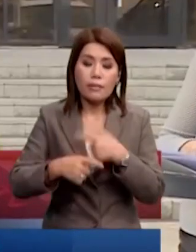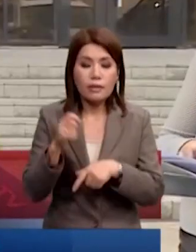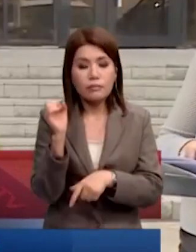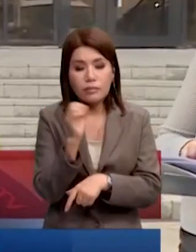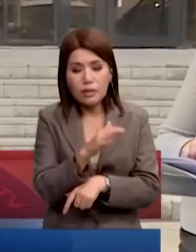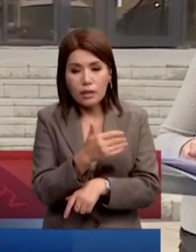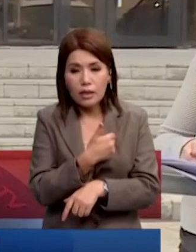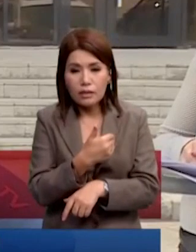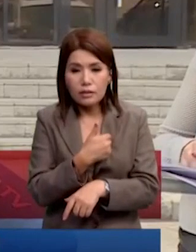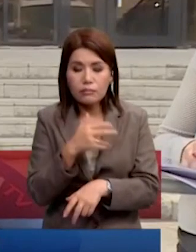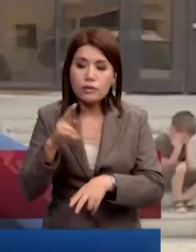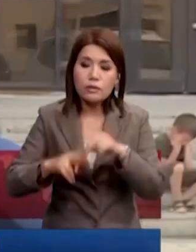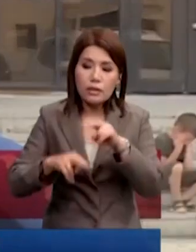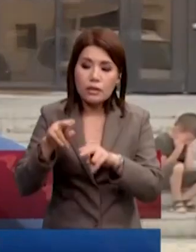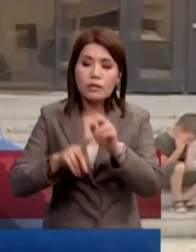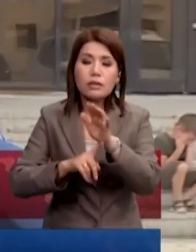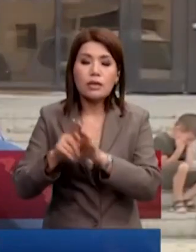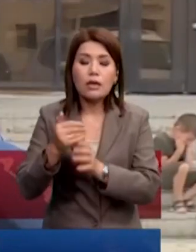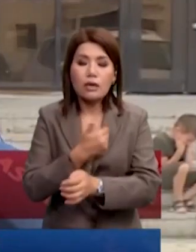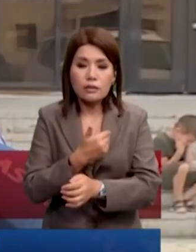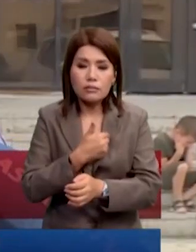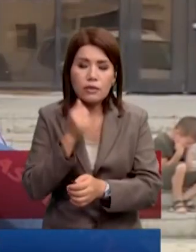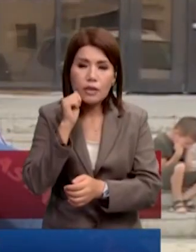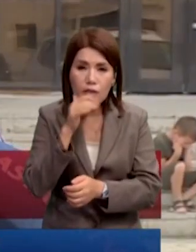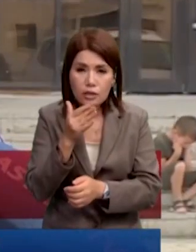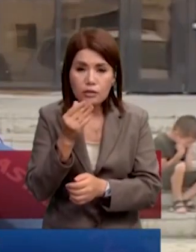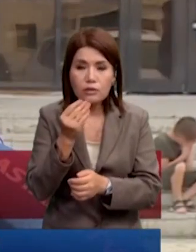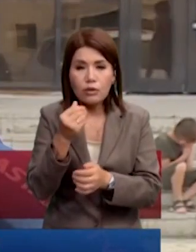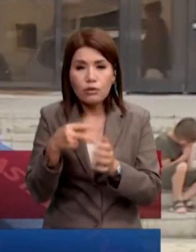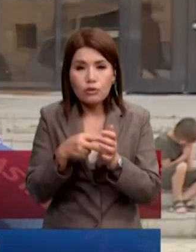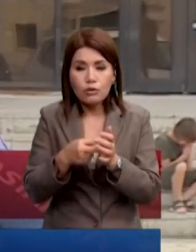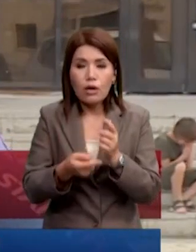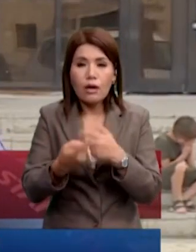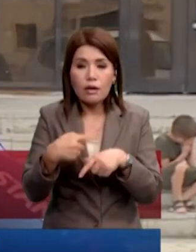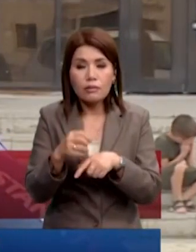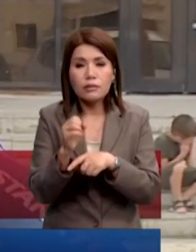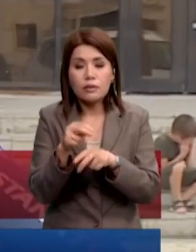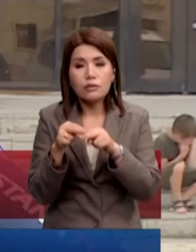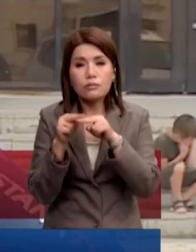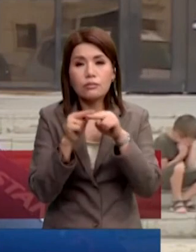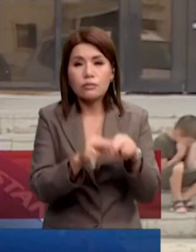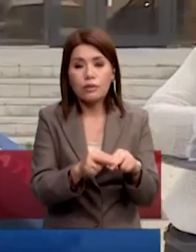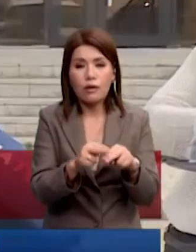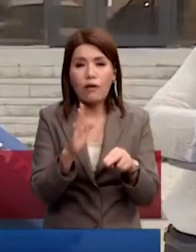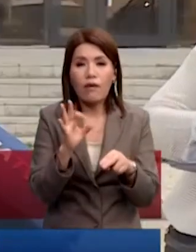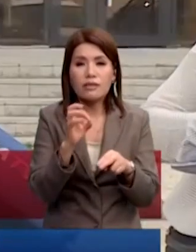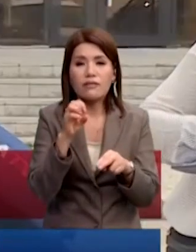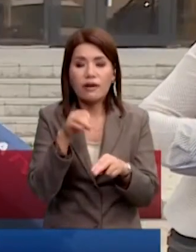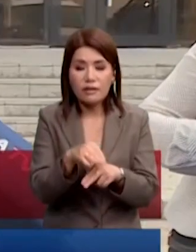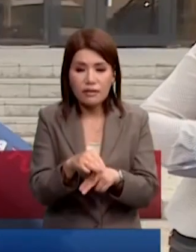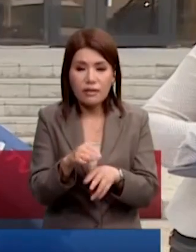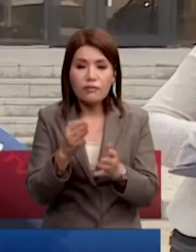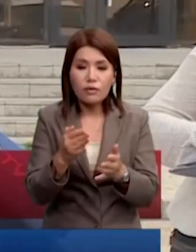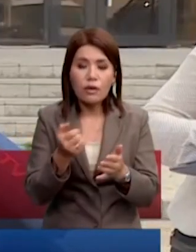и производить строительство. Каждый день удерживается сумма и возвращается на счет возврата. До